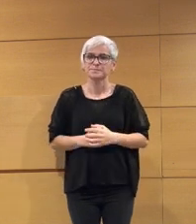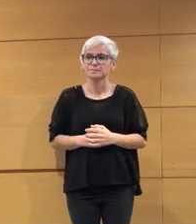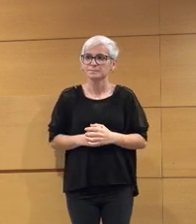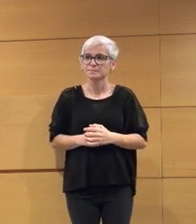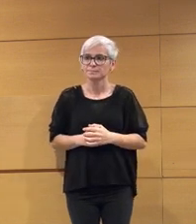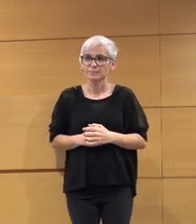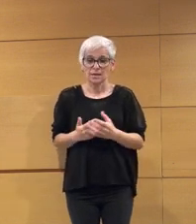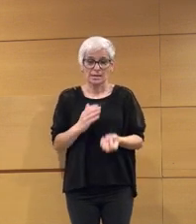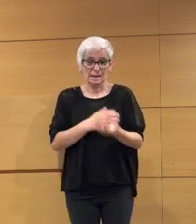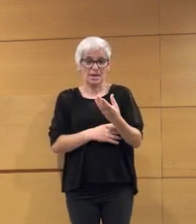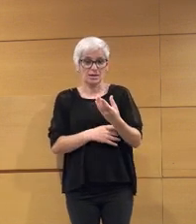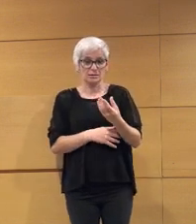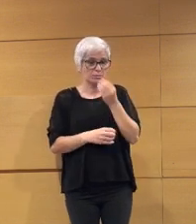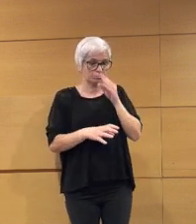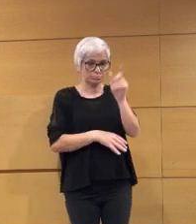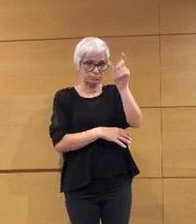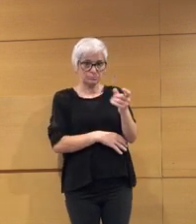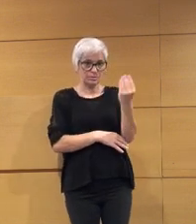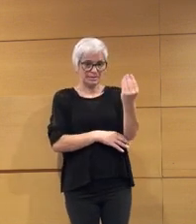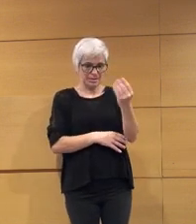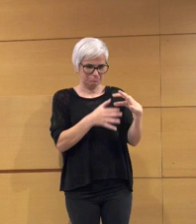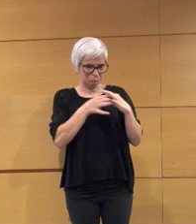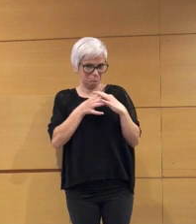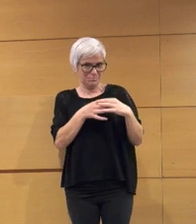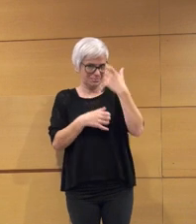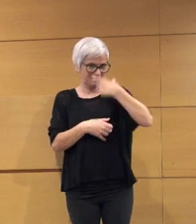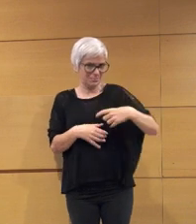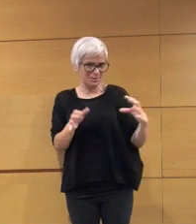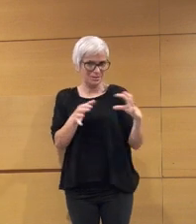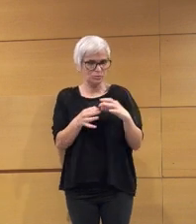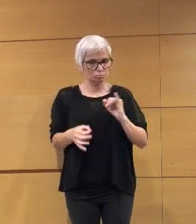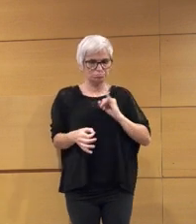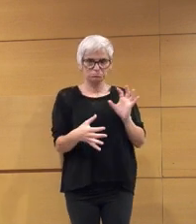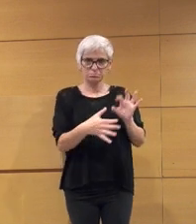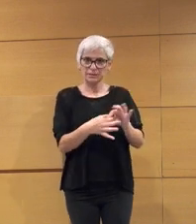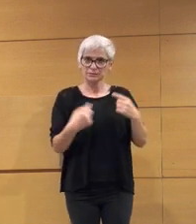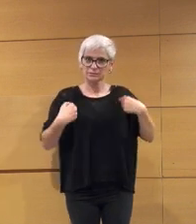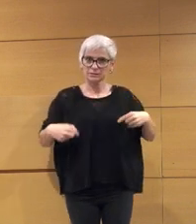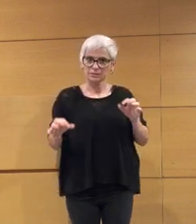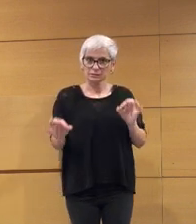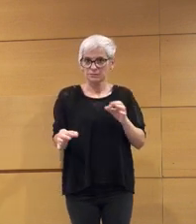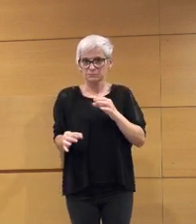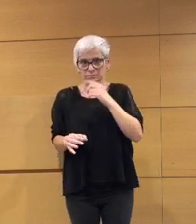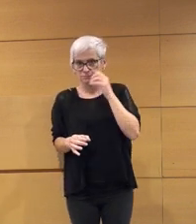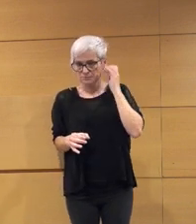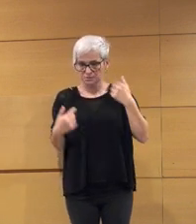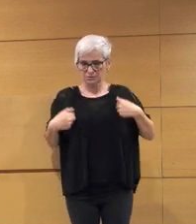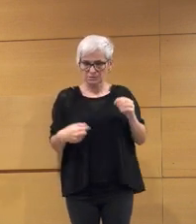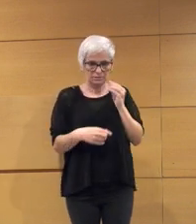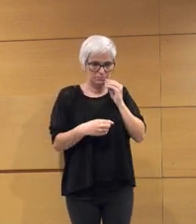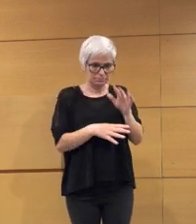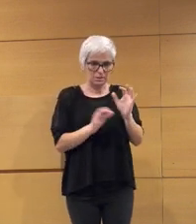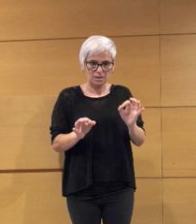crear un avatar que et representi, en el qual et sentis representat o representada. Has de poder percebre